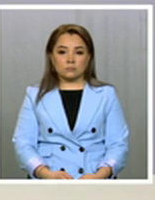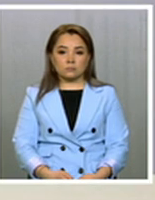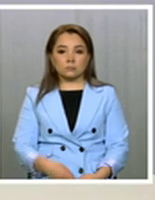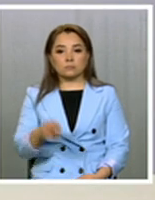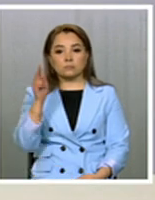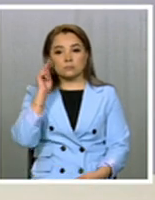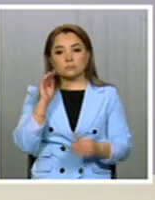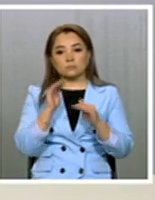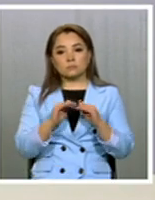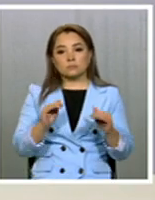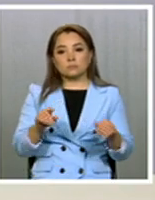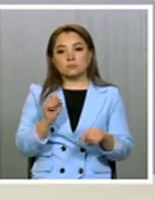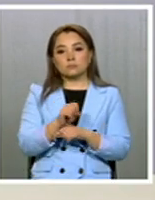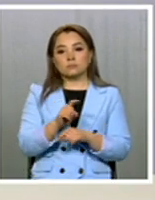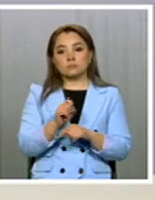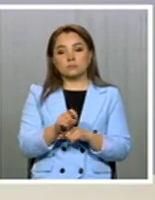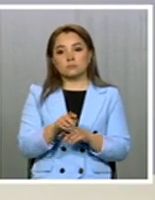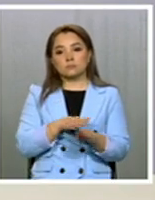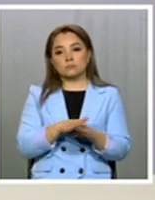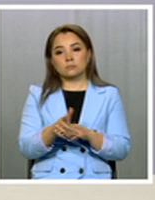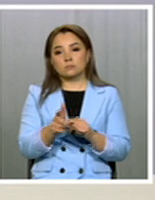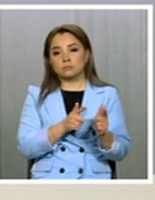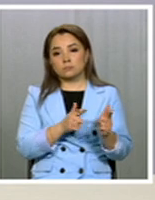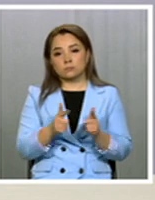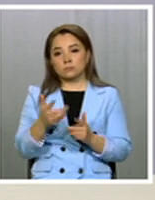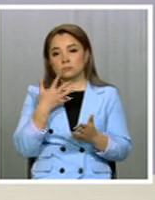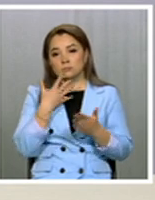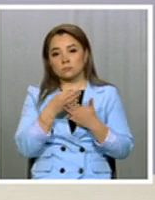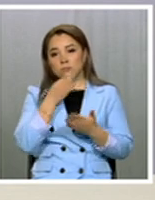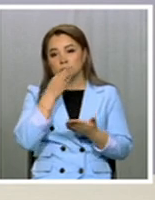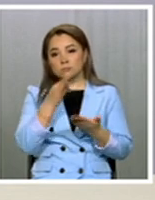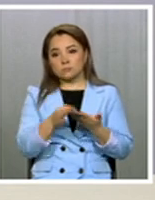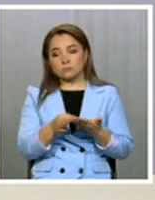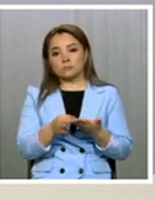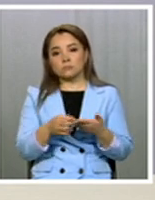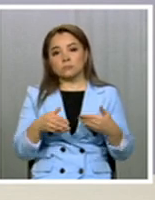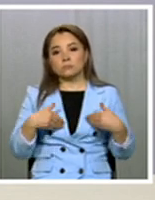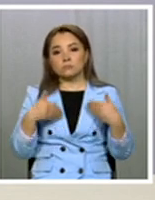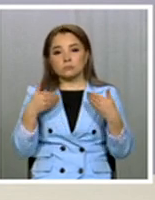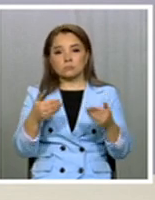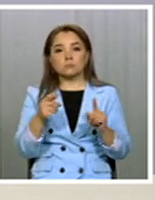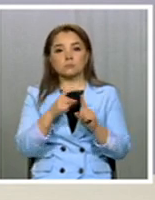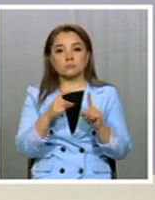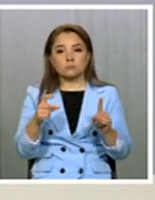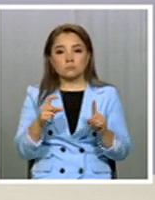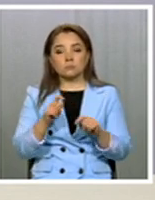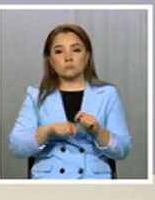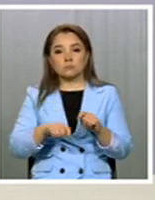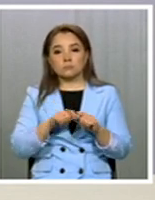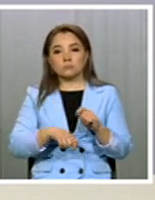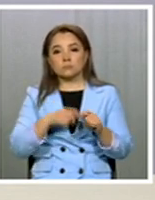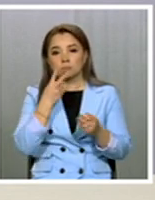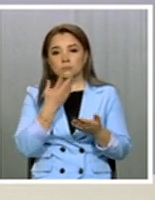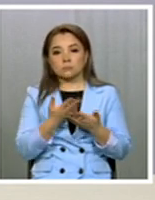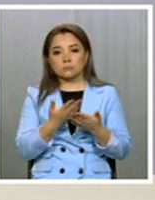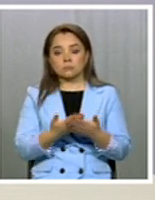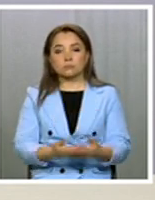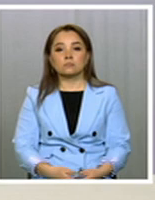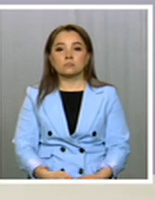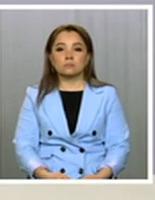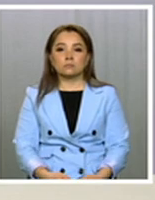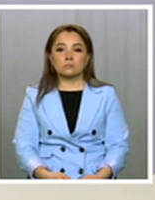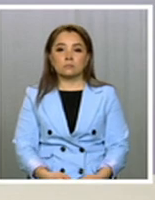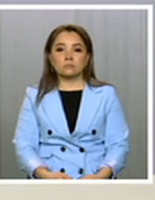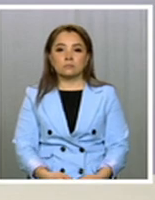Оқушылар, тапсырманы орындап болсаңыздар, өз жауаптарыңызды ұсынылған нұсқамен салыстырып көріңіздер.